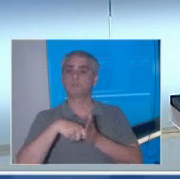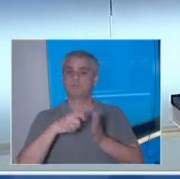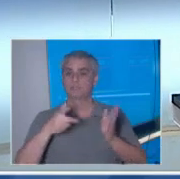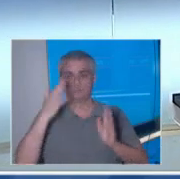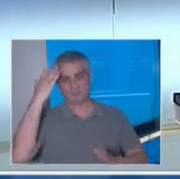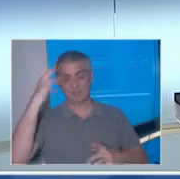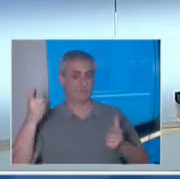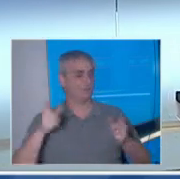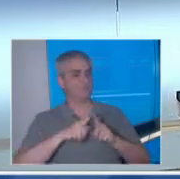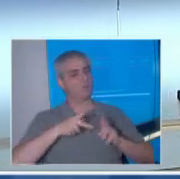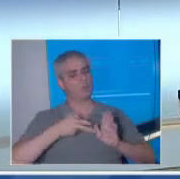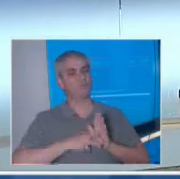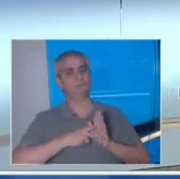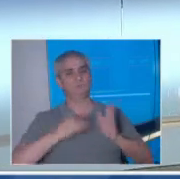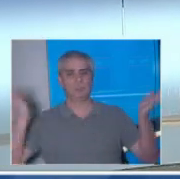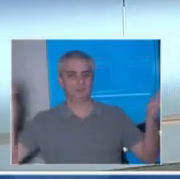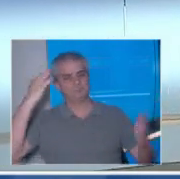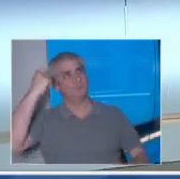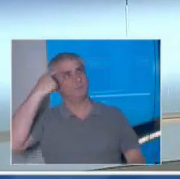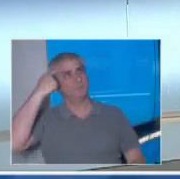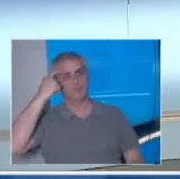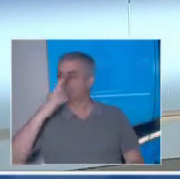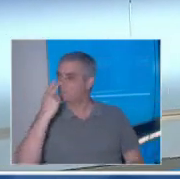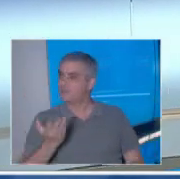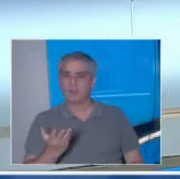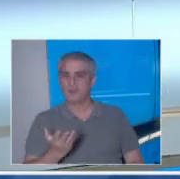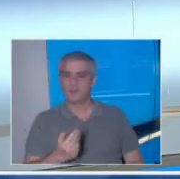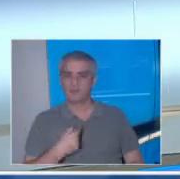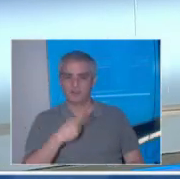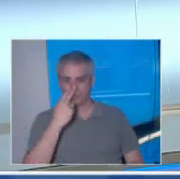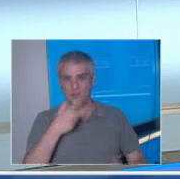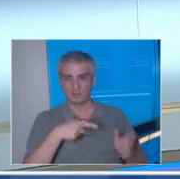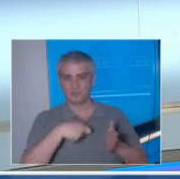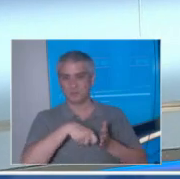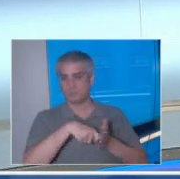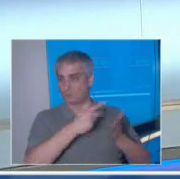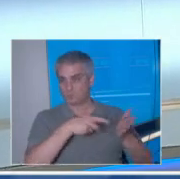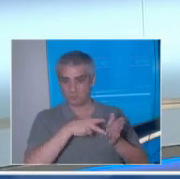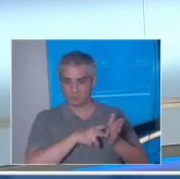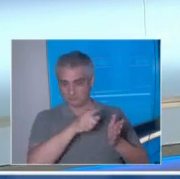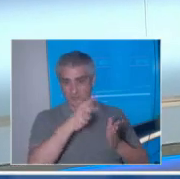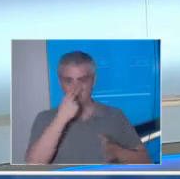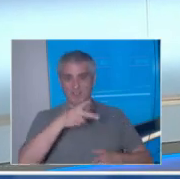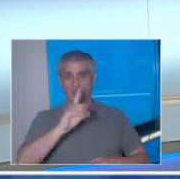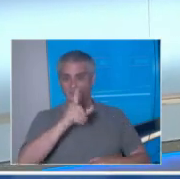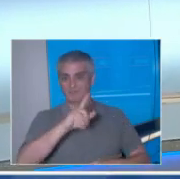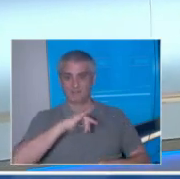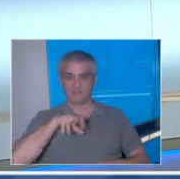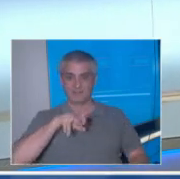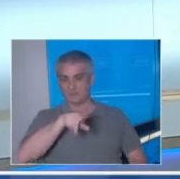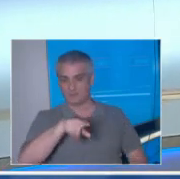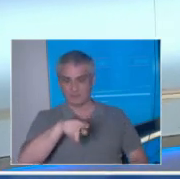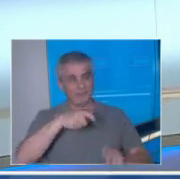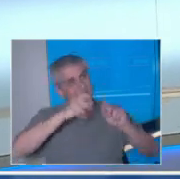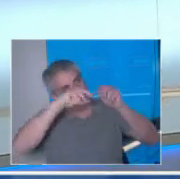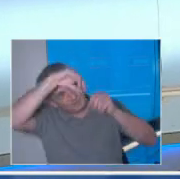דמיין את סיעת הליכוד כמוסך. כמוסך. דמיין את זה בראש. אני מדמיין. מה אתה רואה כרגע? אני רואה מוסך. אני רואה את חבר הכנסת דוד ביטן, רק דקה הולך לתקן משהו